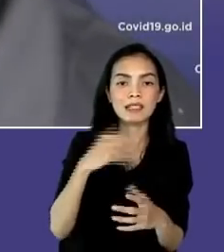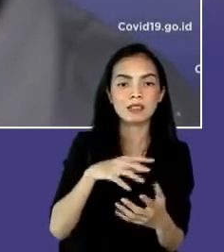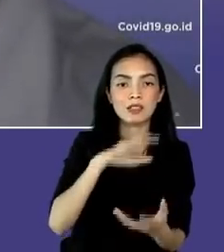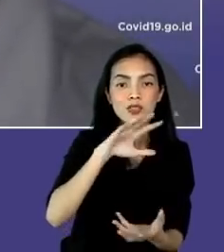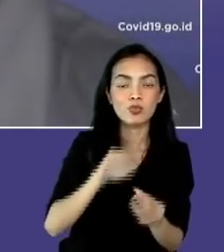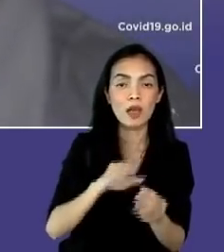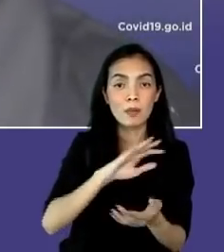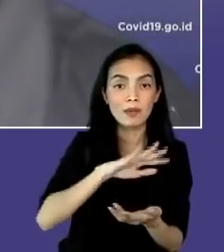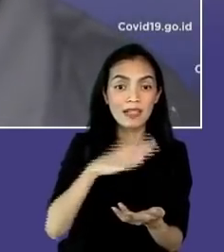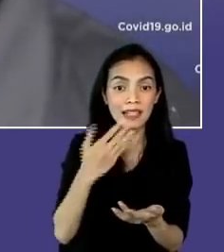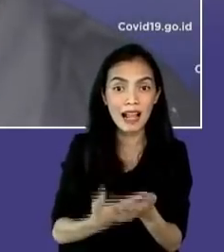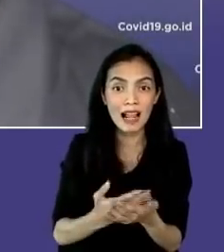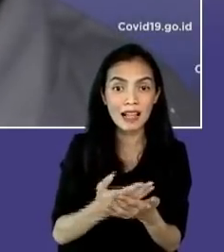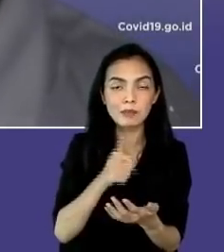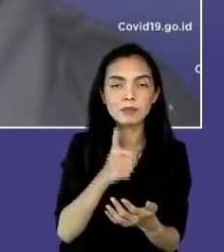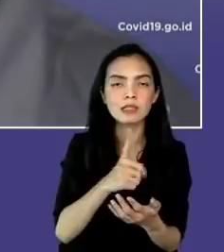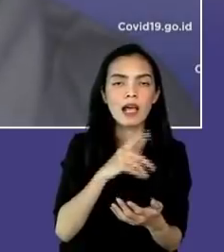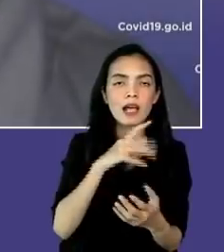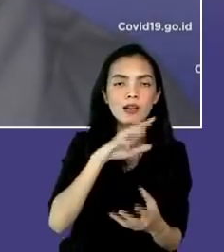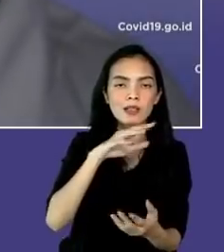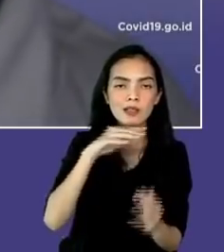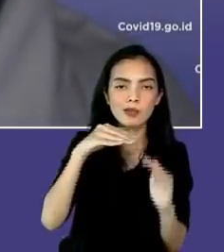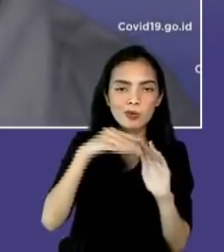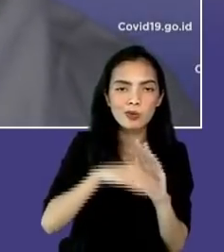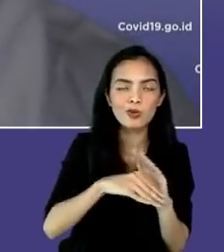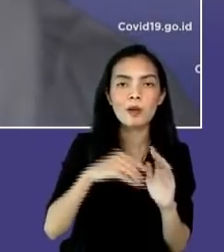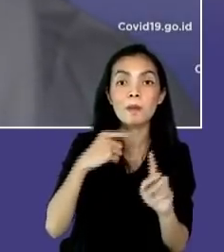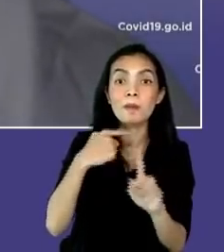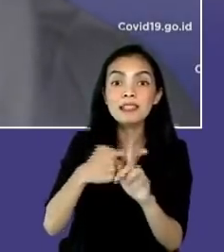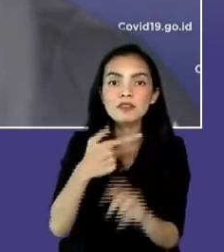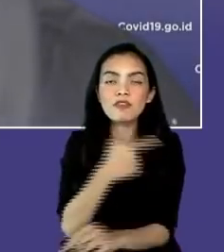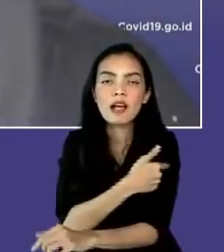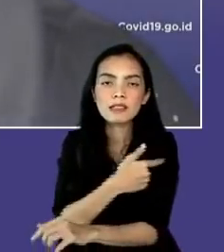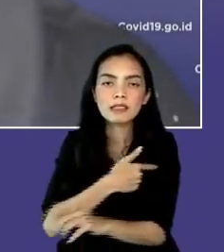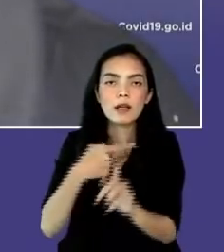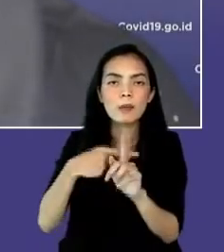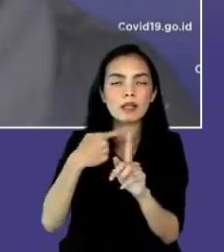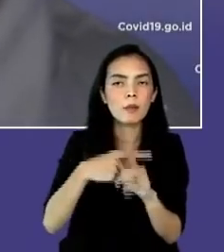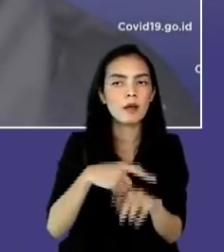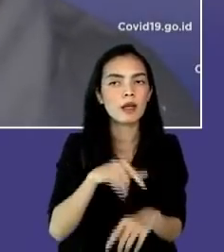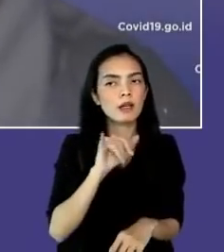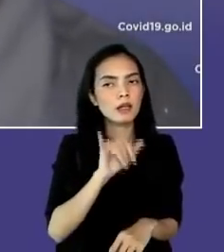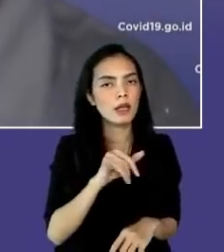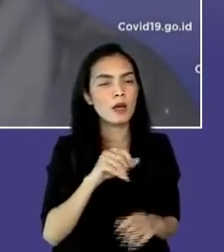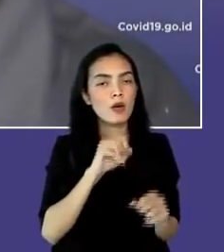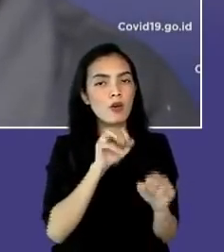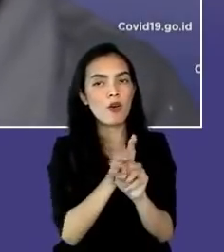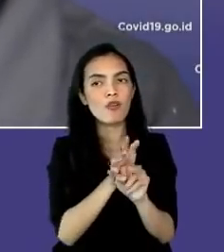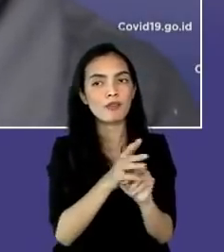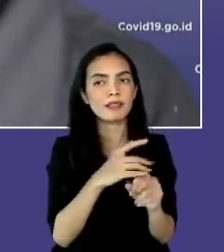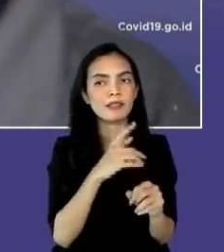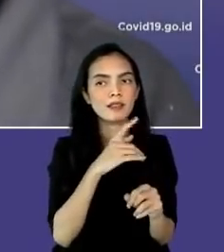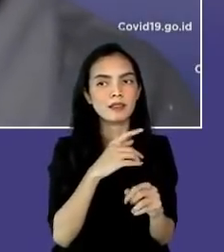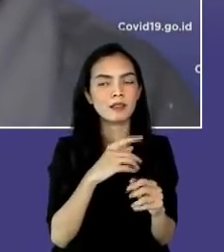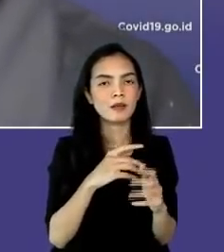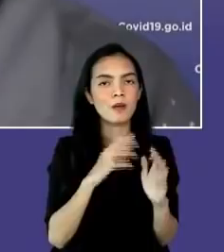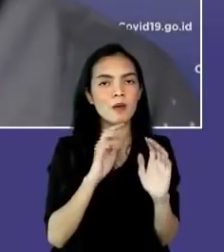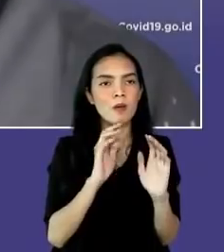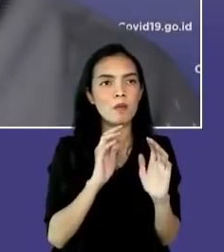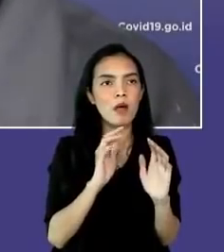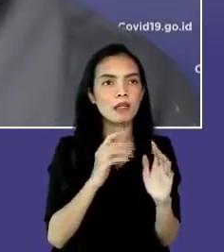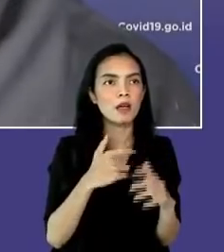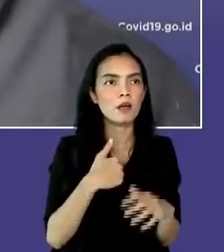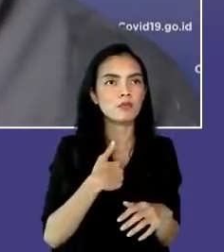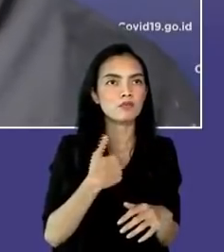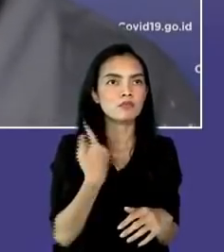digencarkan. Itu juga bagian dari upaya untuk menekan angka kematian yang ada di Indonesia. Memang kembali lagi pandemi COVID-19 ini mengajarkan banyak